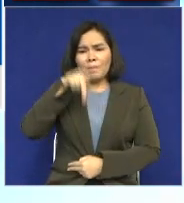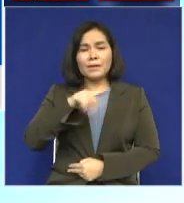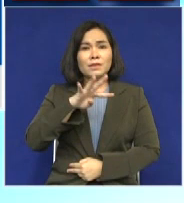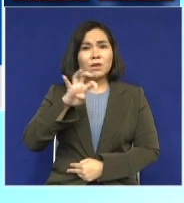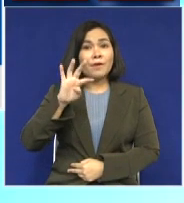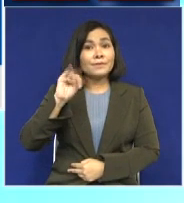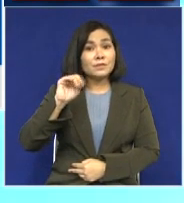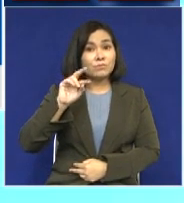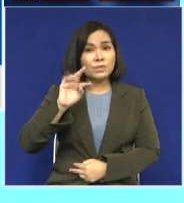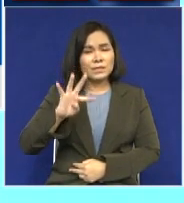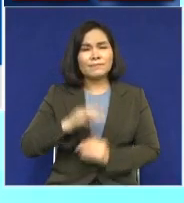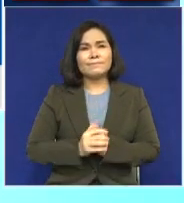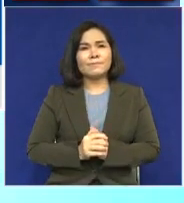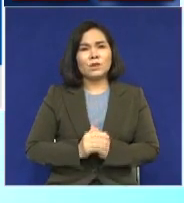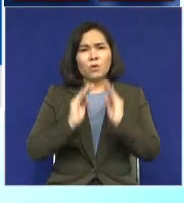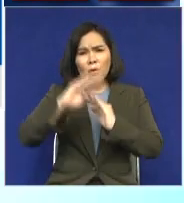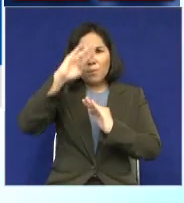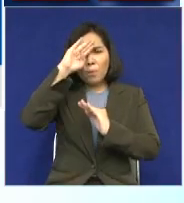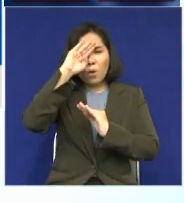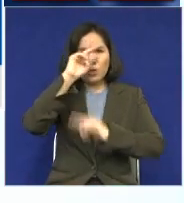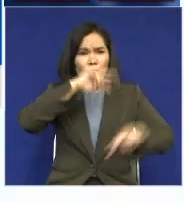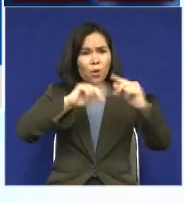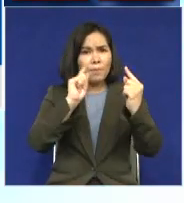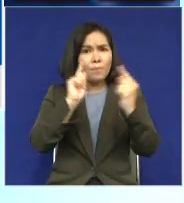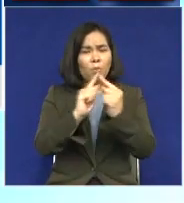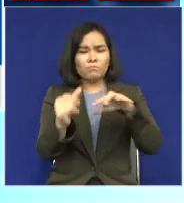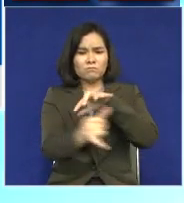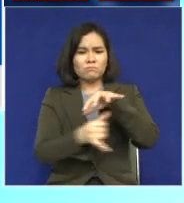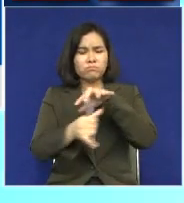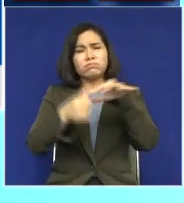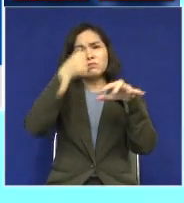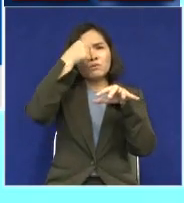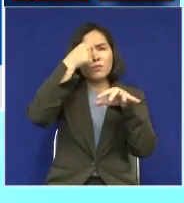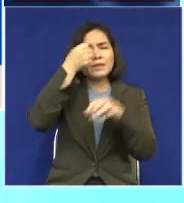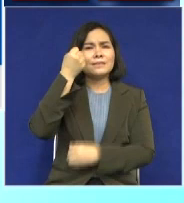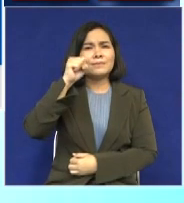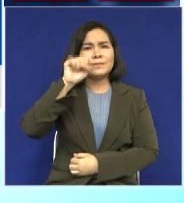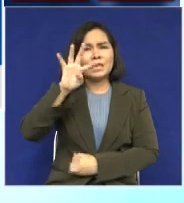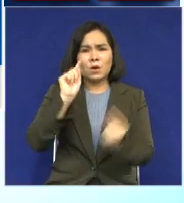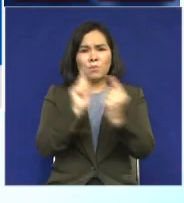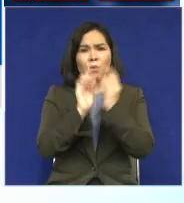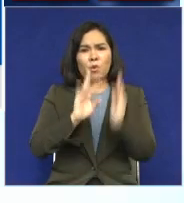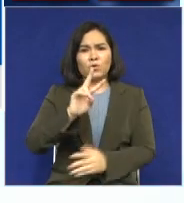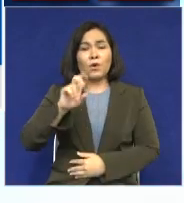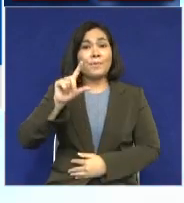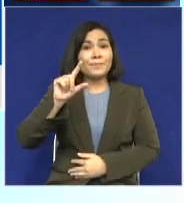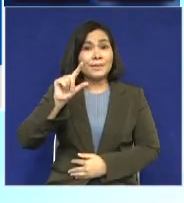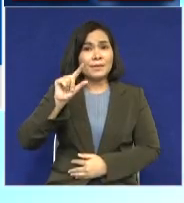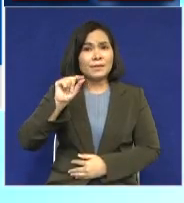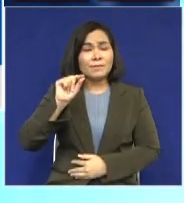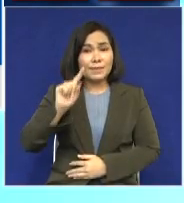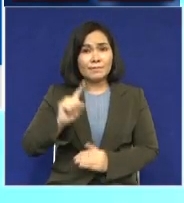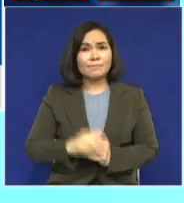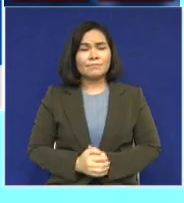2,444 รายและเป็นผู้ป่วยที่ตรวจพบในสถานที่เฝ้าระวังที่รัฐจัดให้221รายค่ะ